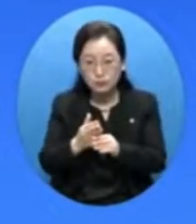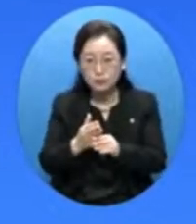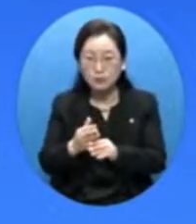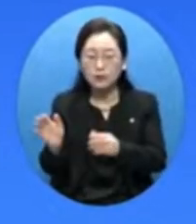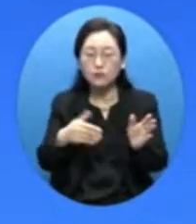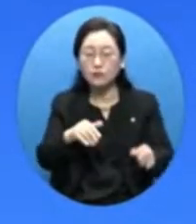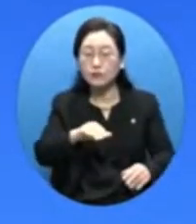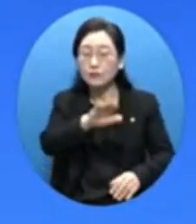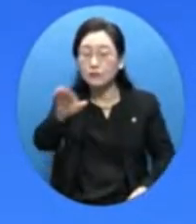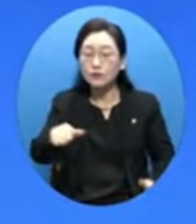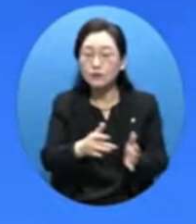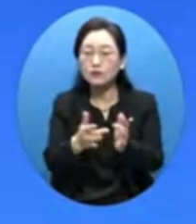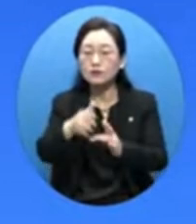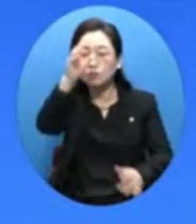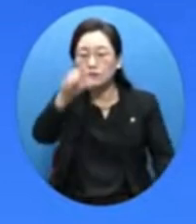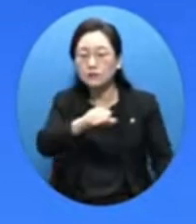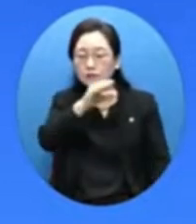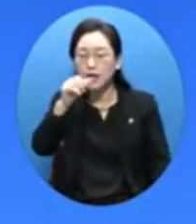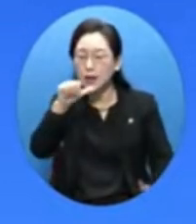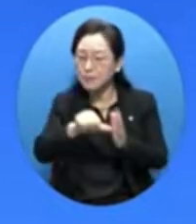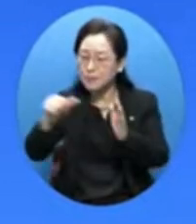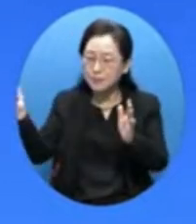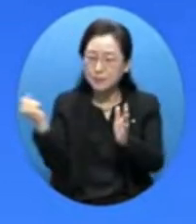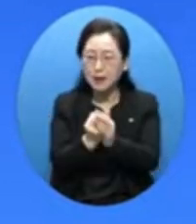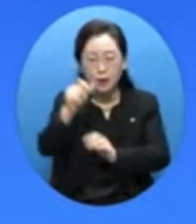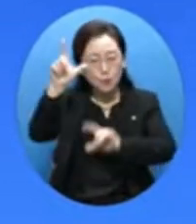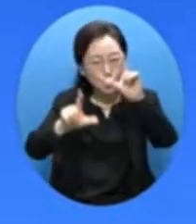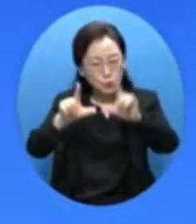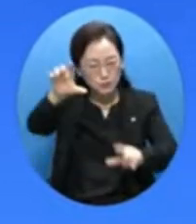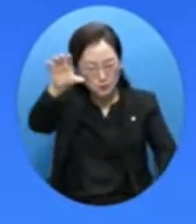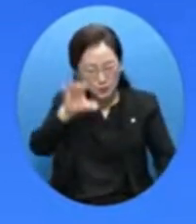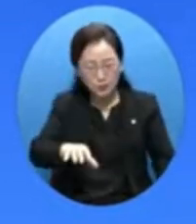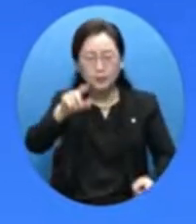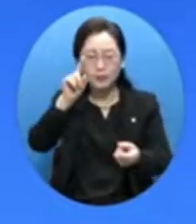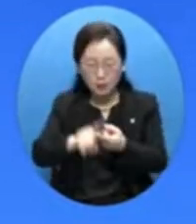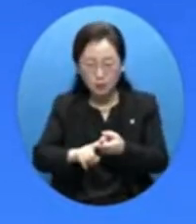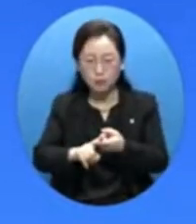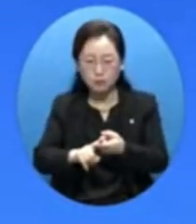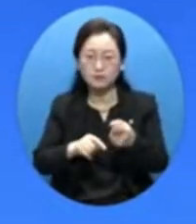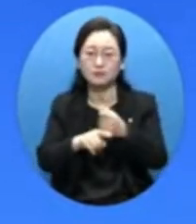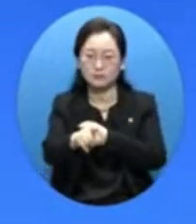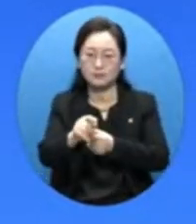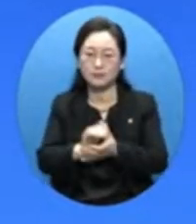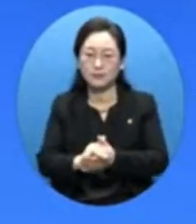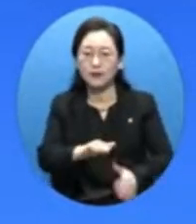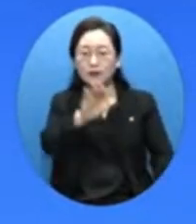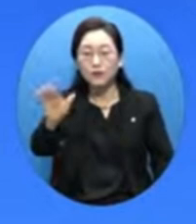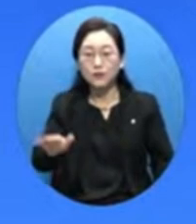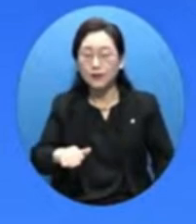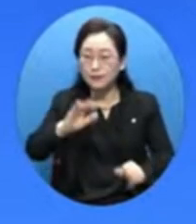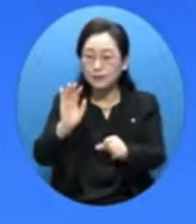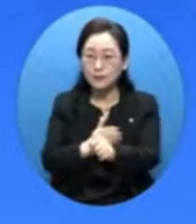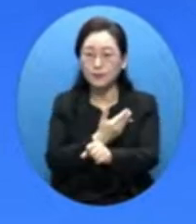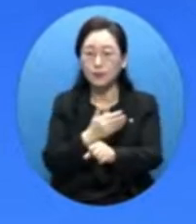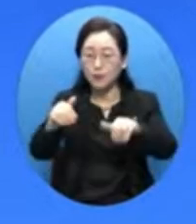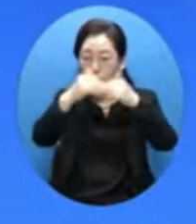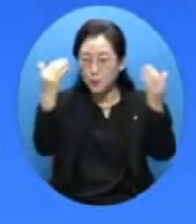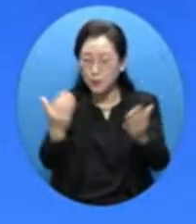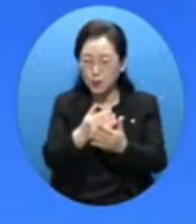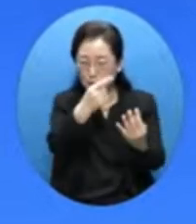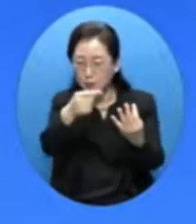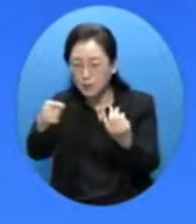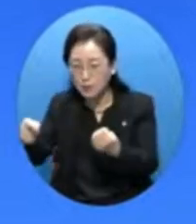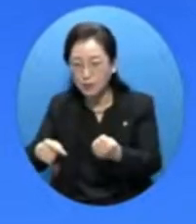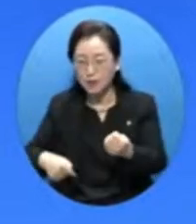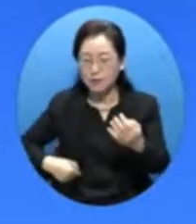십자가에 못 박는 그 모습으로 살고 있다는 것을 말씀하고 있습니다. 우리가 이 잘못된 모든 것을